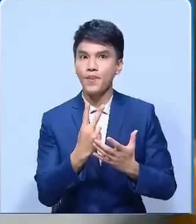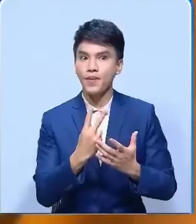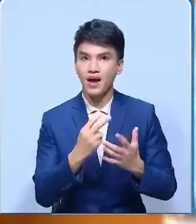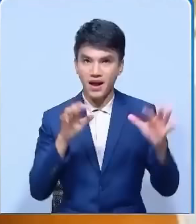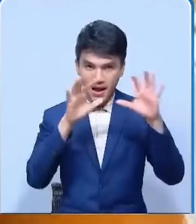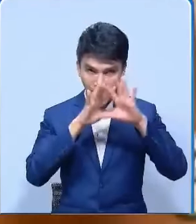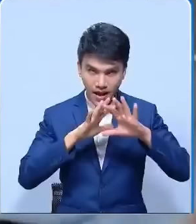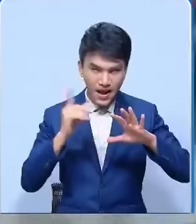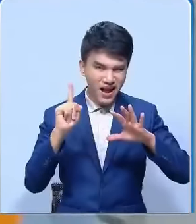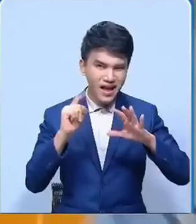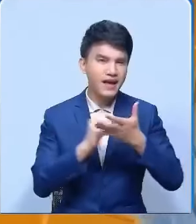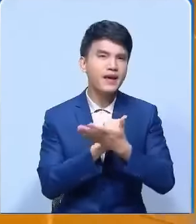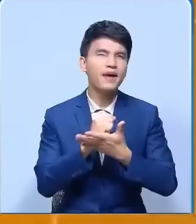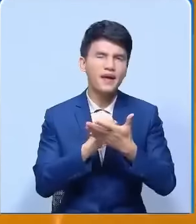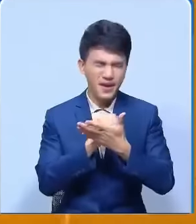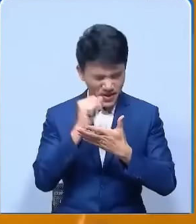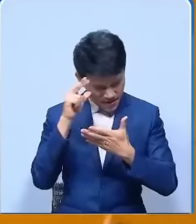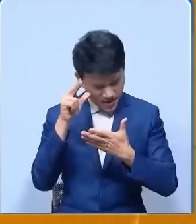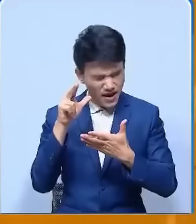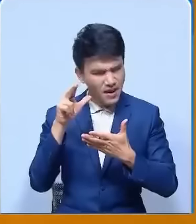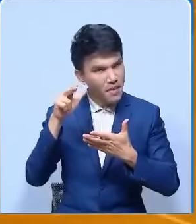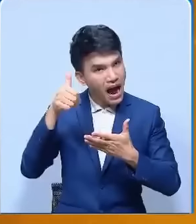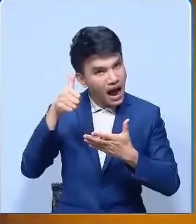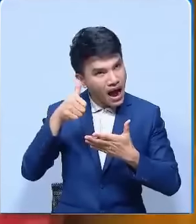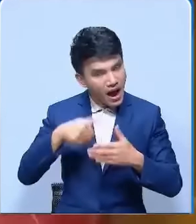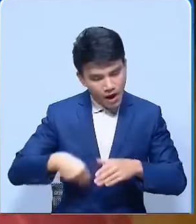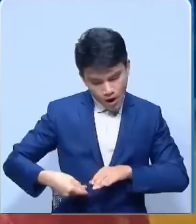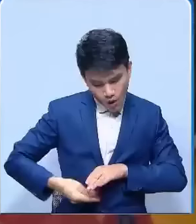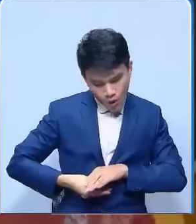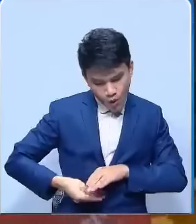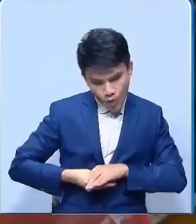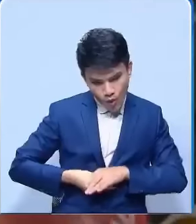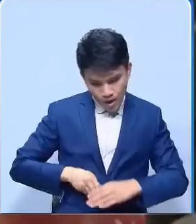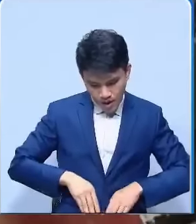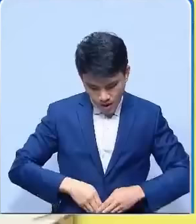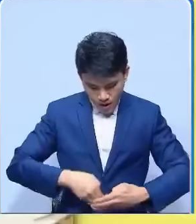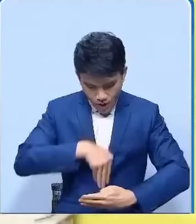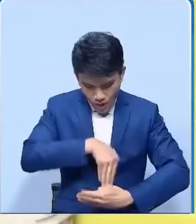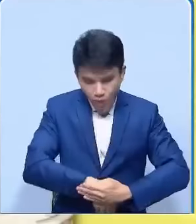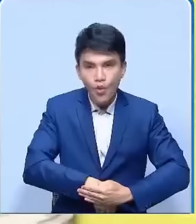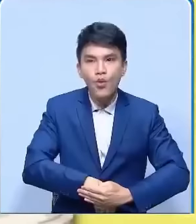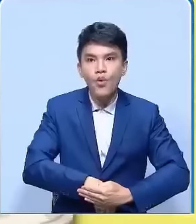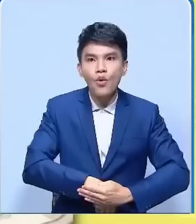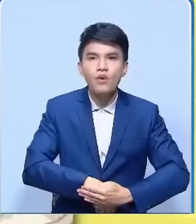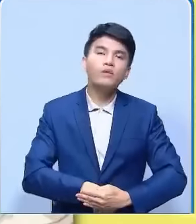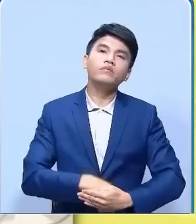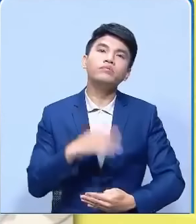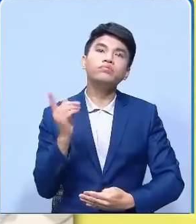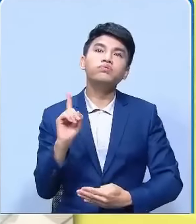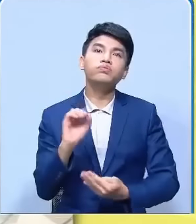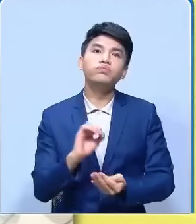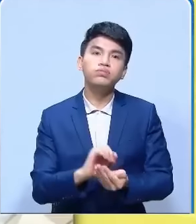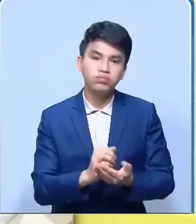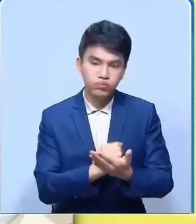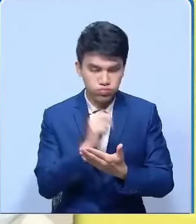ห่อบรรจุยาบ้าอยู่ที่ซอกขาแล้วก็ที่เป้ากางเกงชั้นในอ่ะคุณผู้ชมโดยนางสาวอนุสรานำยา